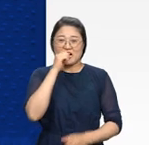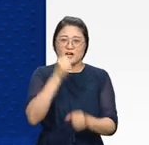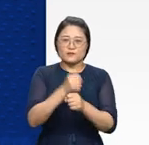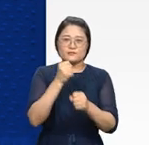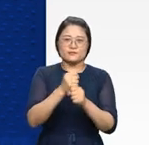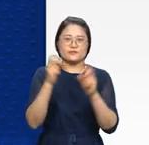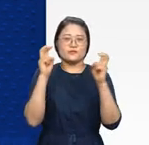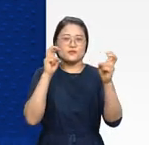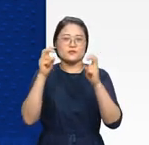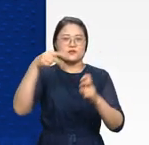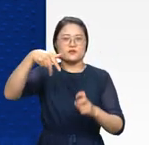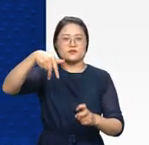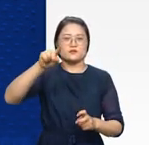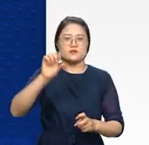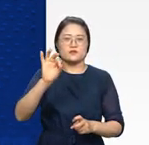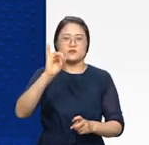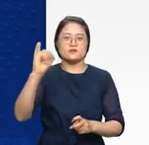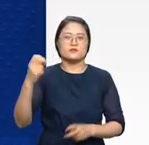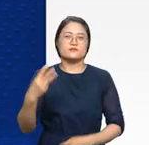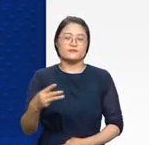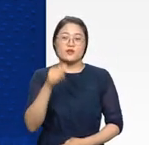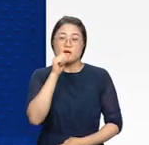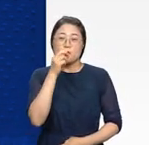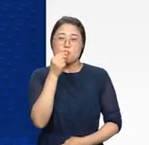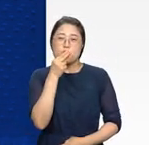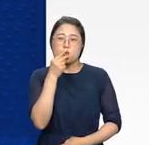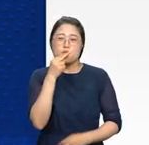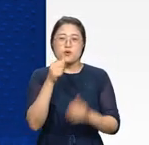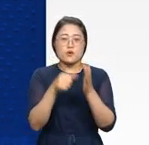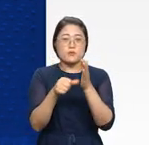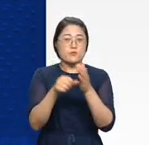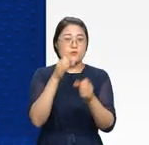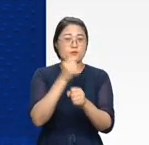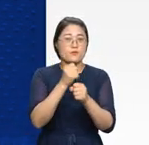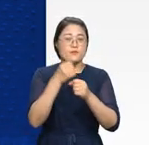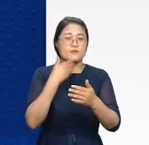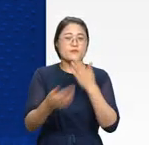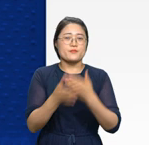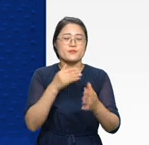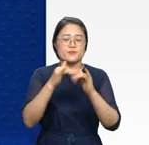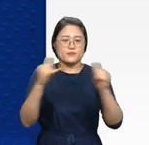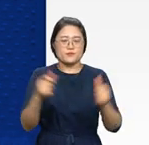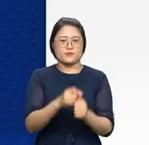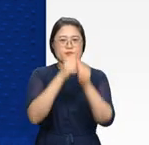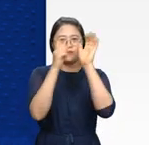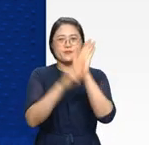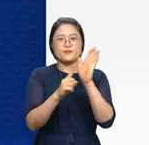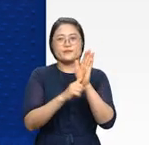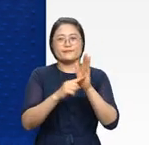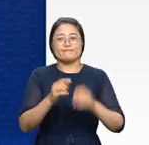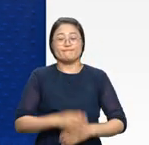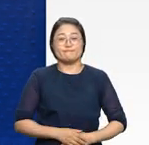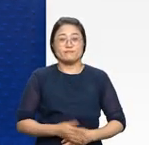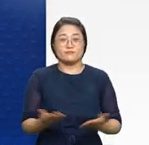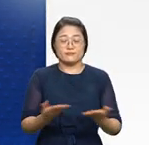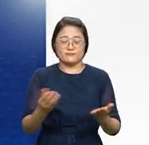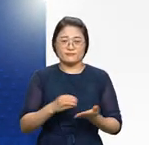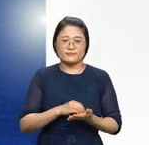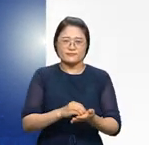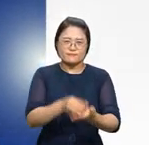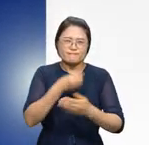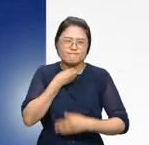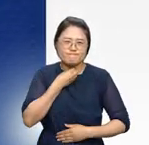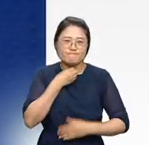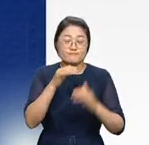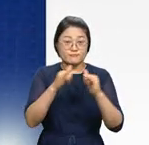금속가공제품 제조기업인 정일금형전공에서 플라스틱 제품 경력직 생산직원을 모집합니다. 구직 내용에 관심